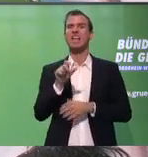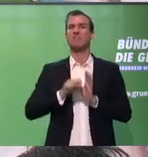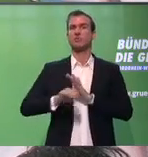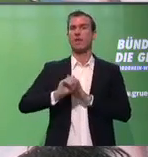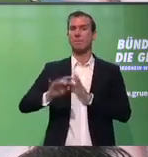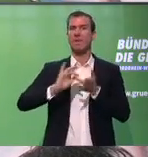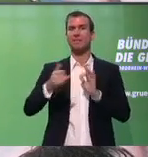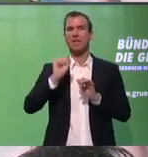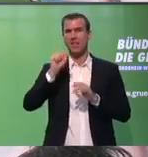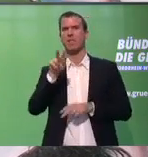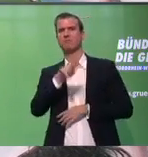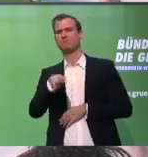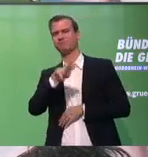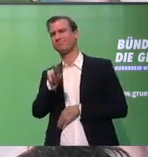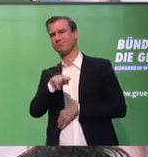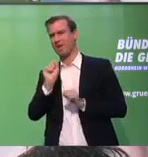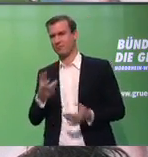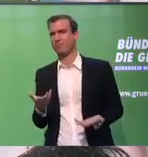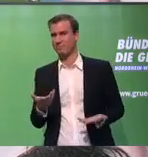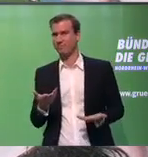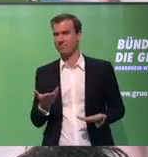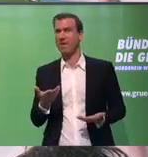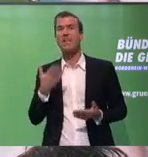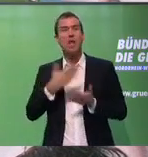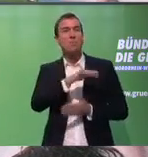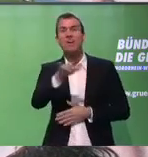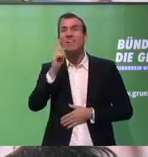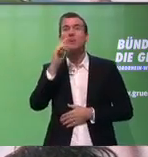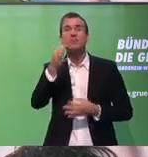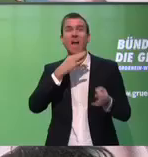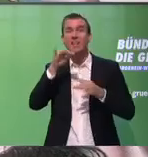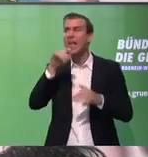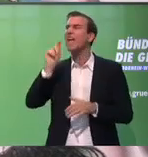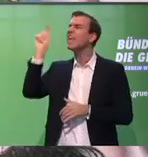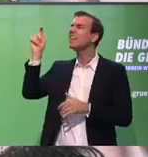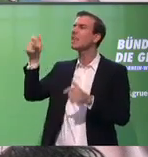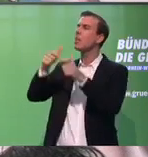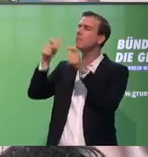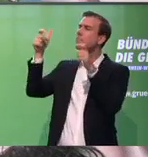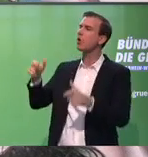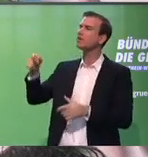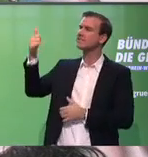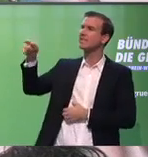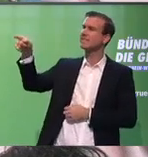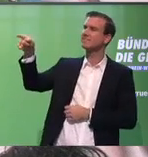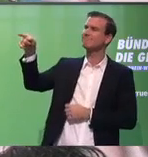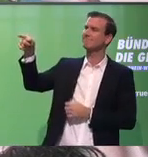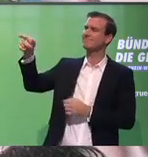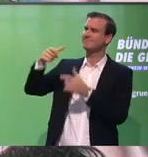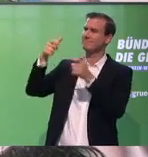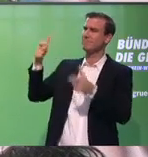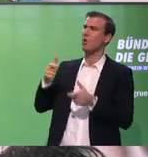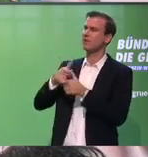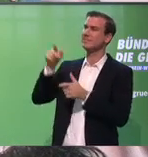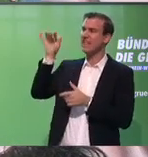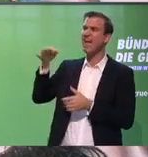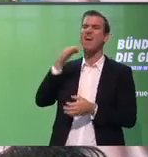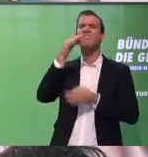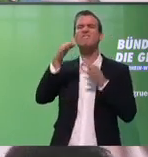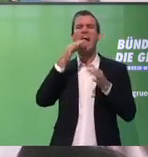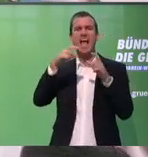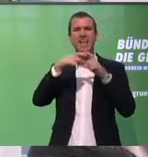übertragen wird. Aber ihr könnt eben auch Fragen stellen. Und zwar ist dort hinten die Box, da wo jetzt Harald Schwalbe steht und die